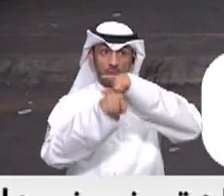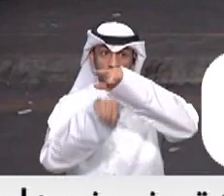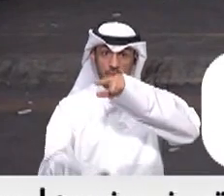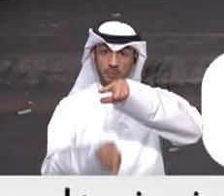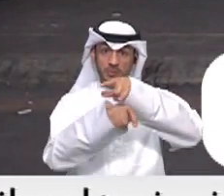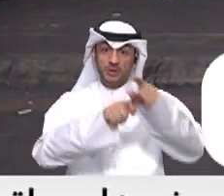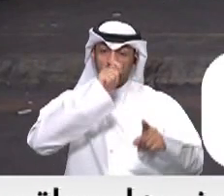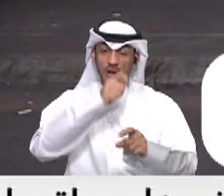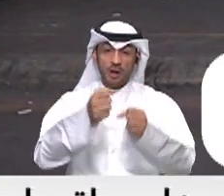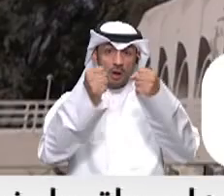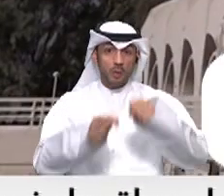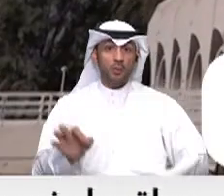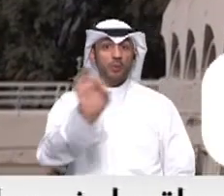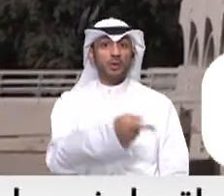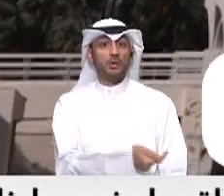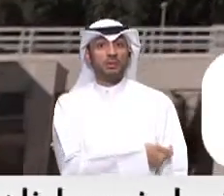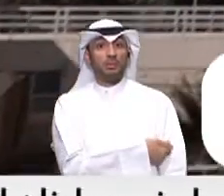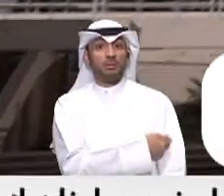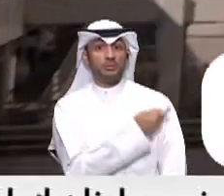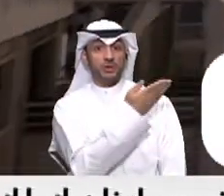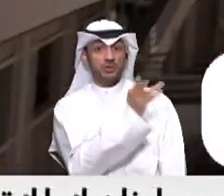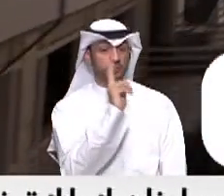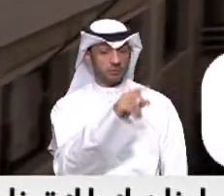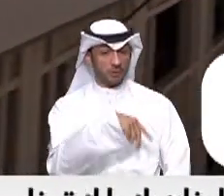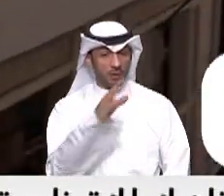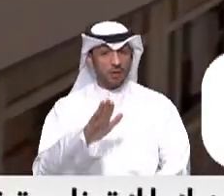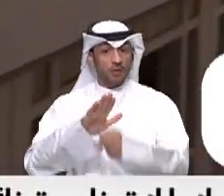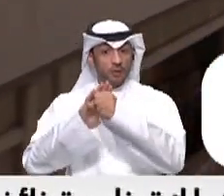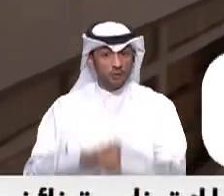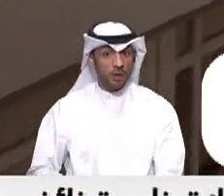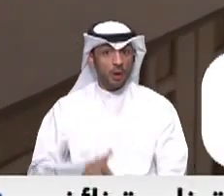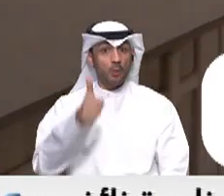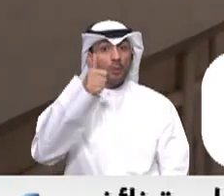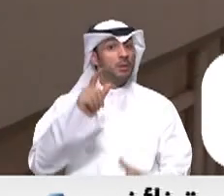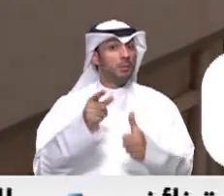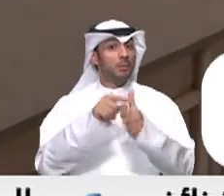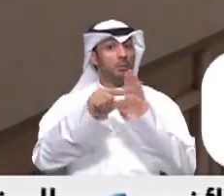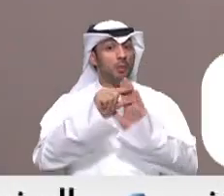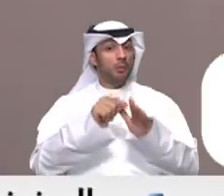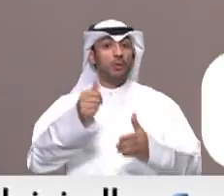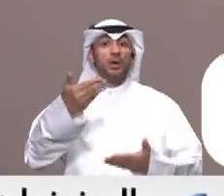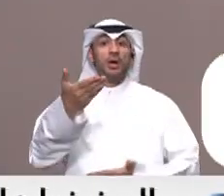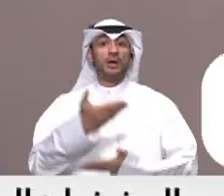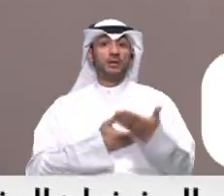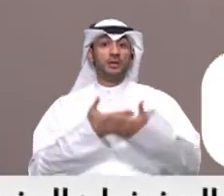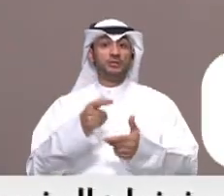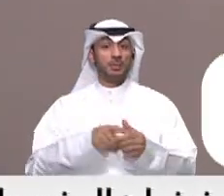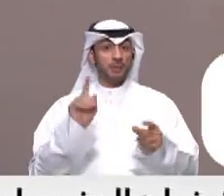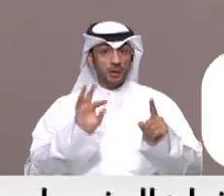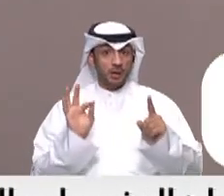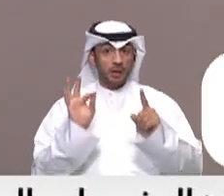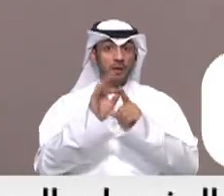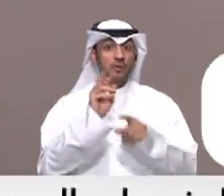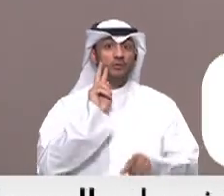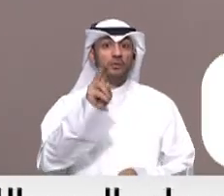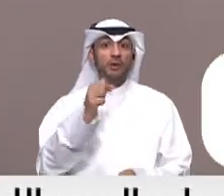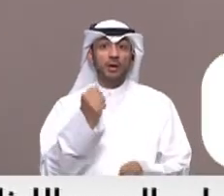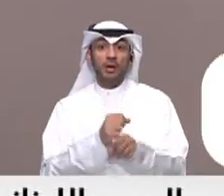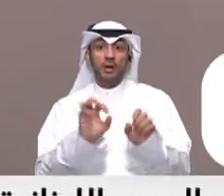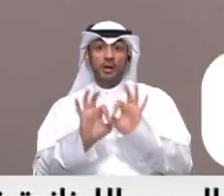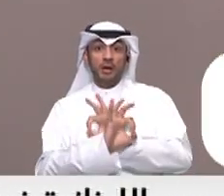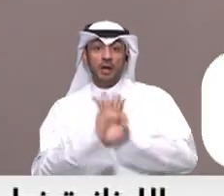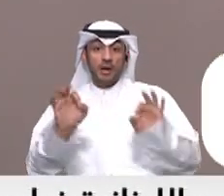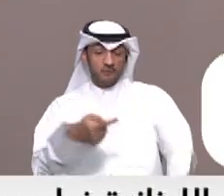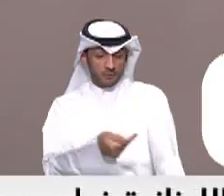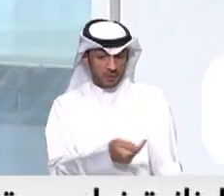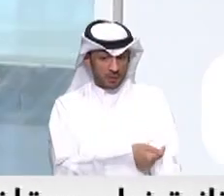العنيف. تحديات تبدأ من الضغوطات المالية بسبب الأزمة الاقتصادية، وصولاً لعدم توفر طواقم